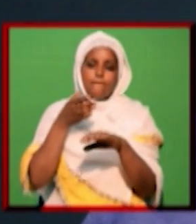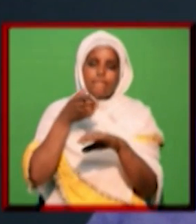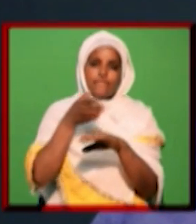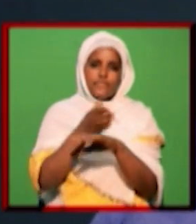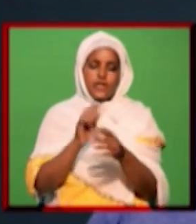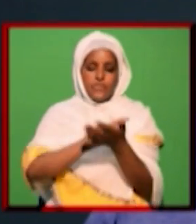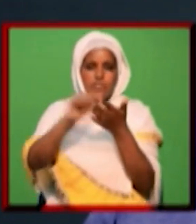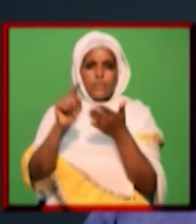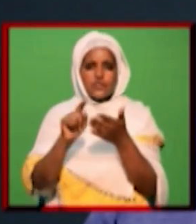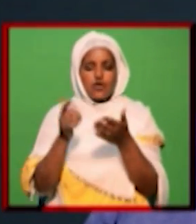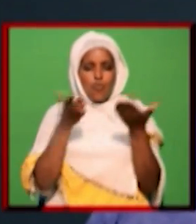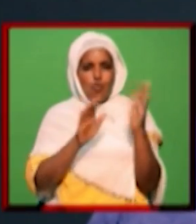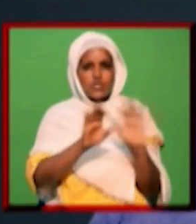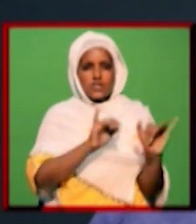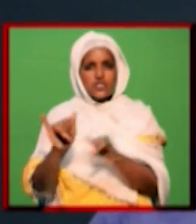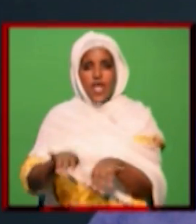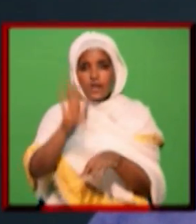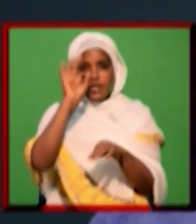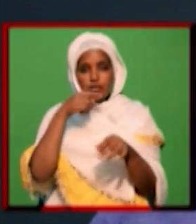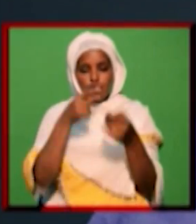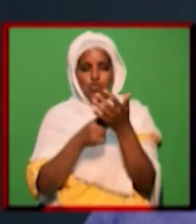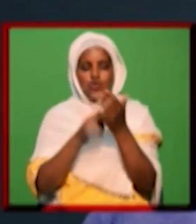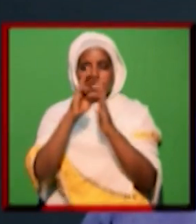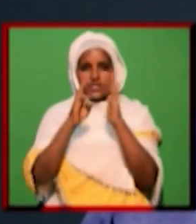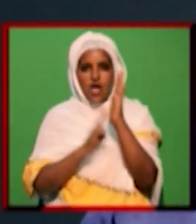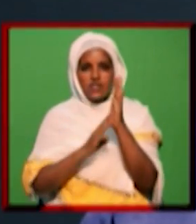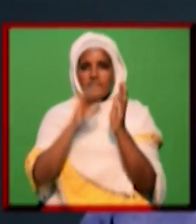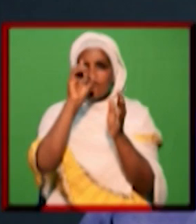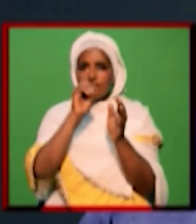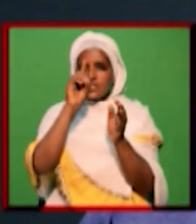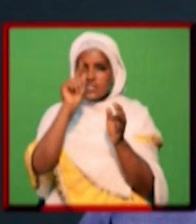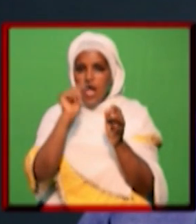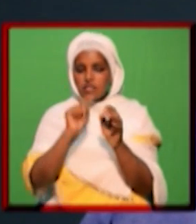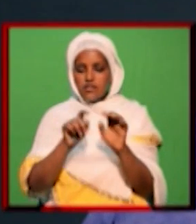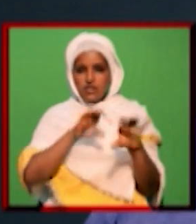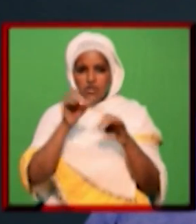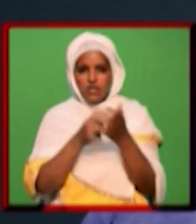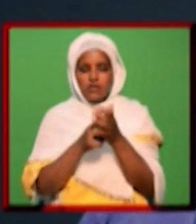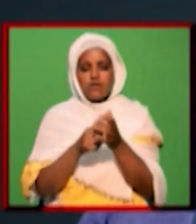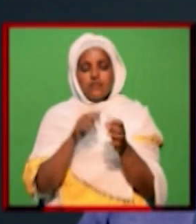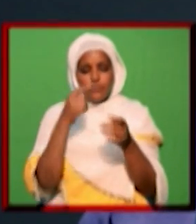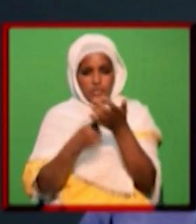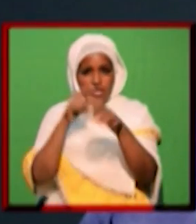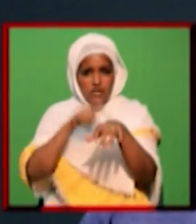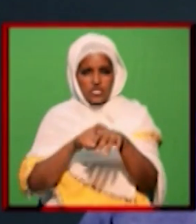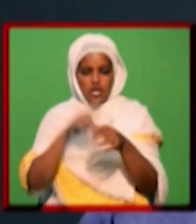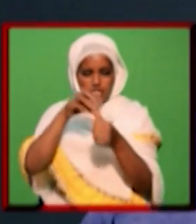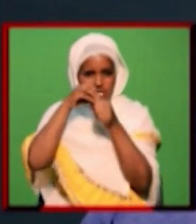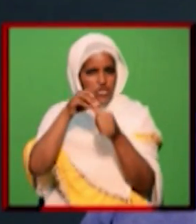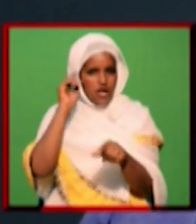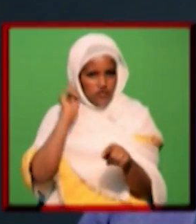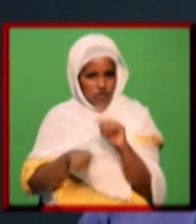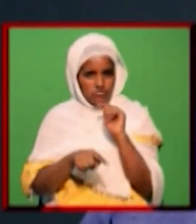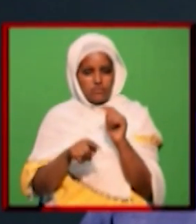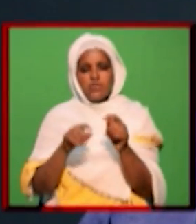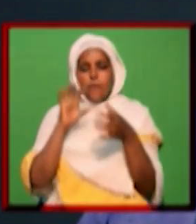منالبات دنگت موت اندايگين تولو سرعه فتات يدرسال بسمنا همامات كريستنا يلم دقس